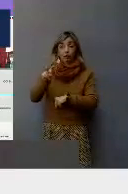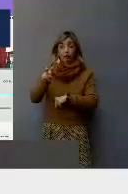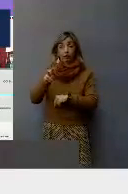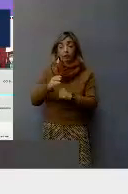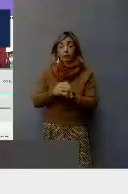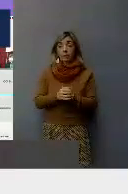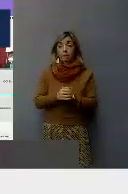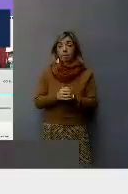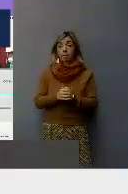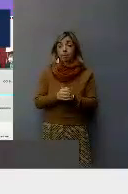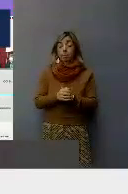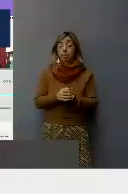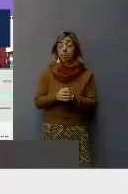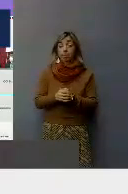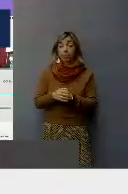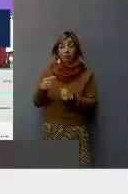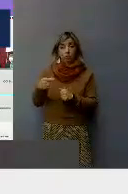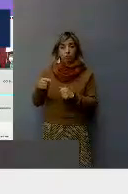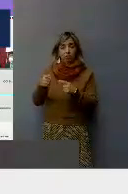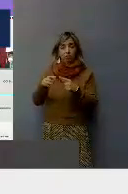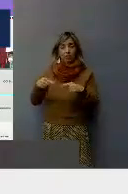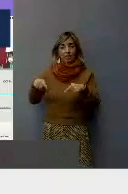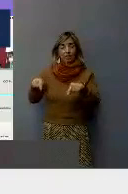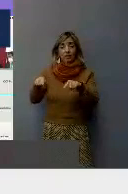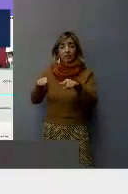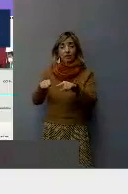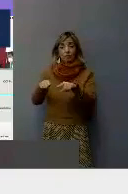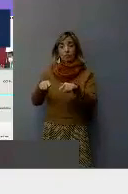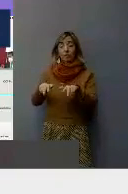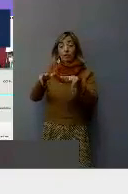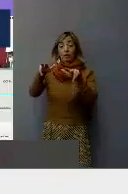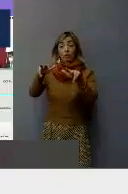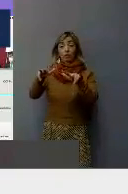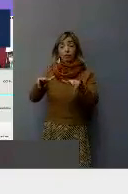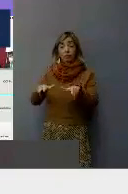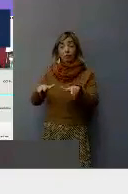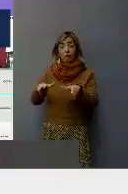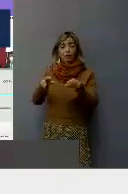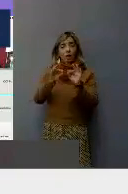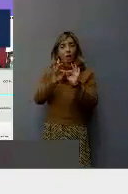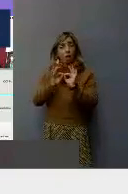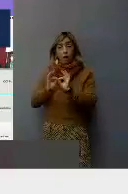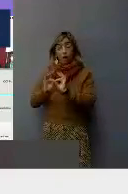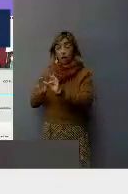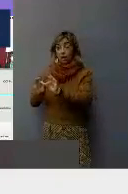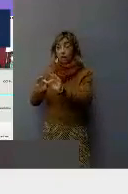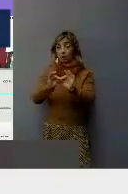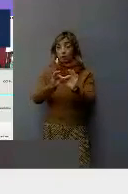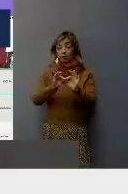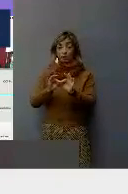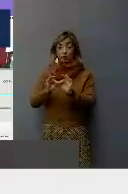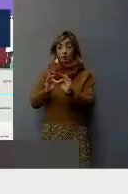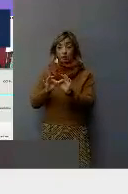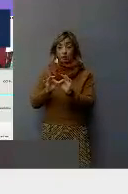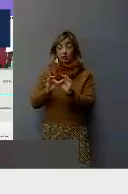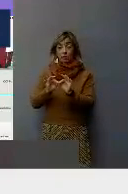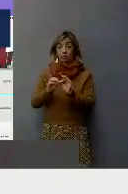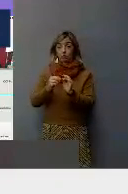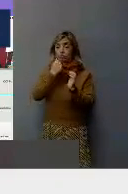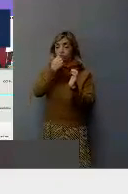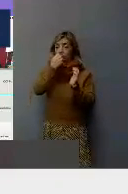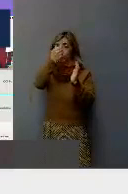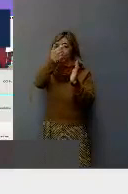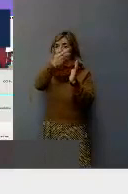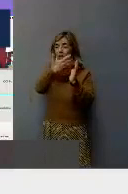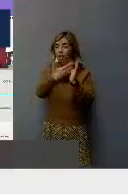nel corso della quale sono state approvate all'unanimità le sottoelencate colleghi